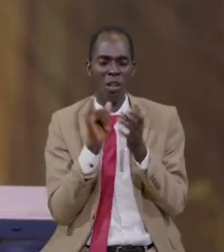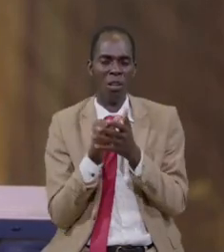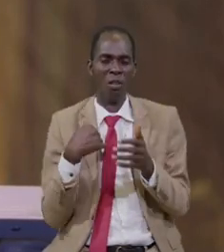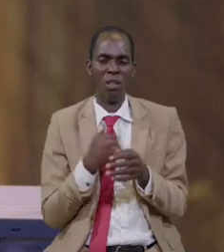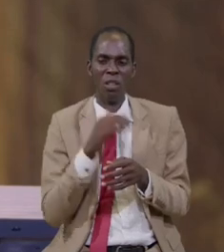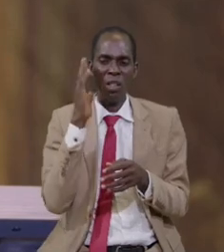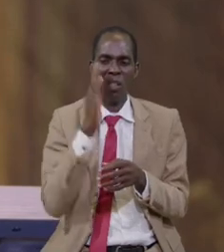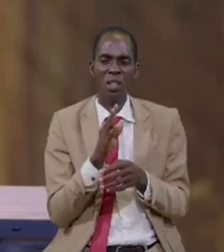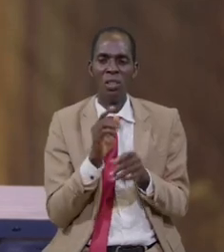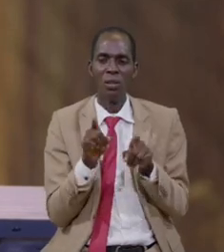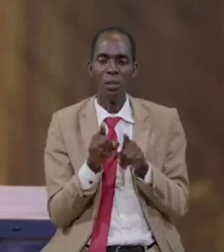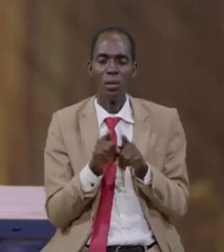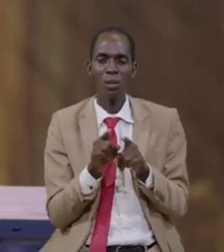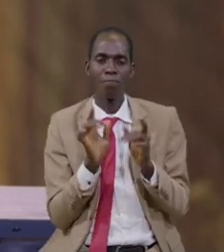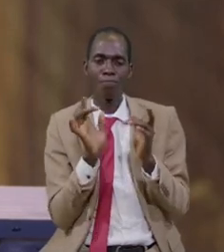puissions également vous aider.